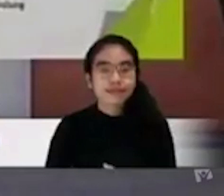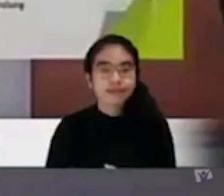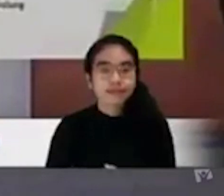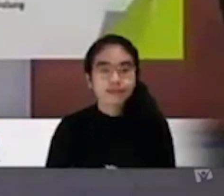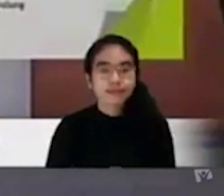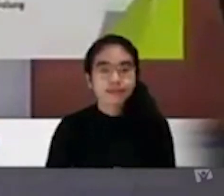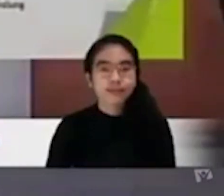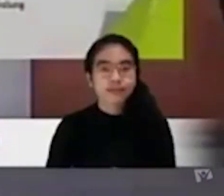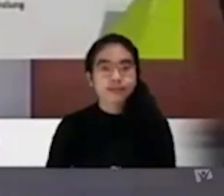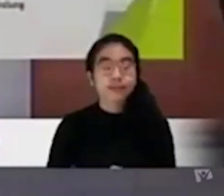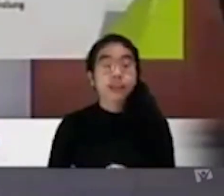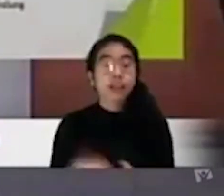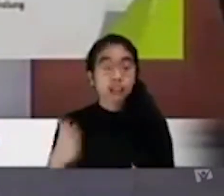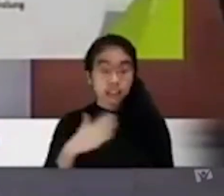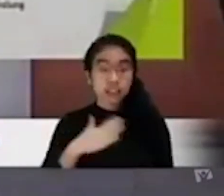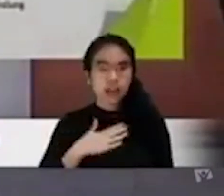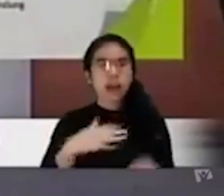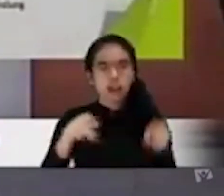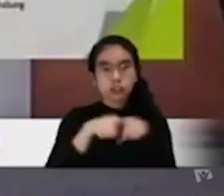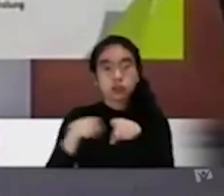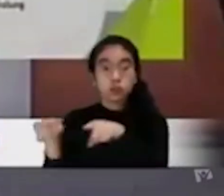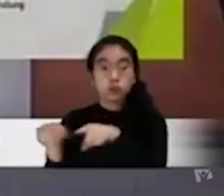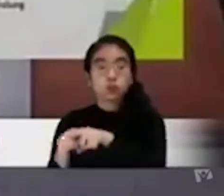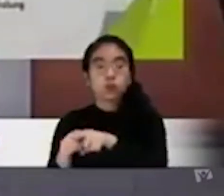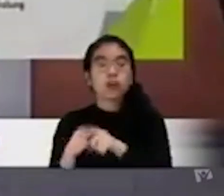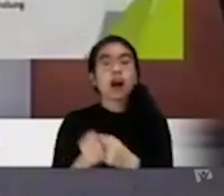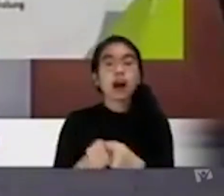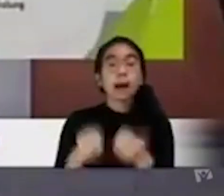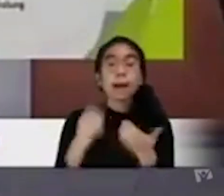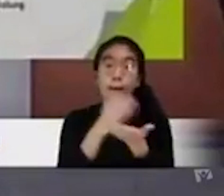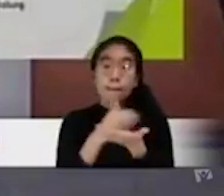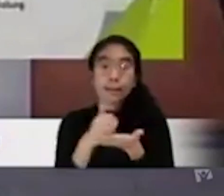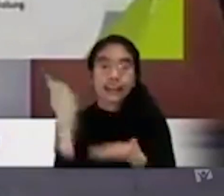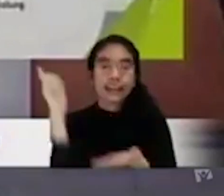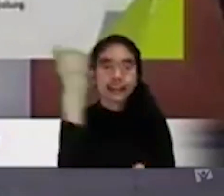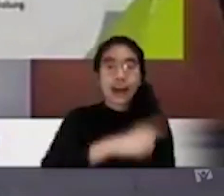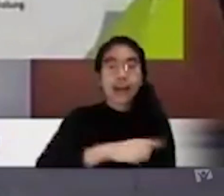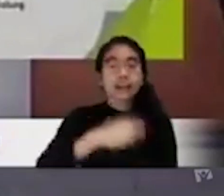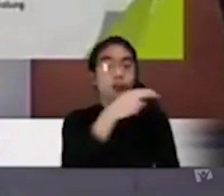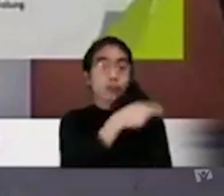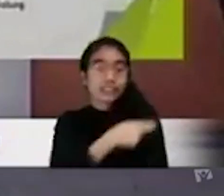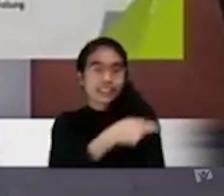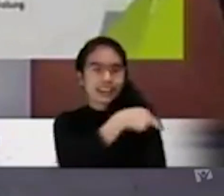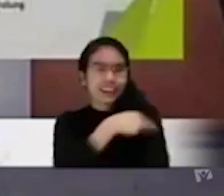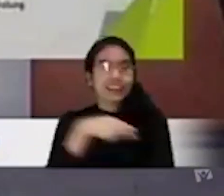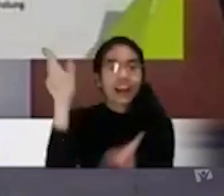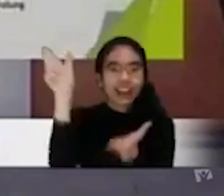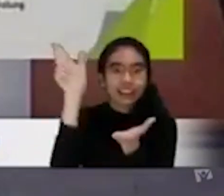Dan saya juga bagian daripada Rumah Sakit Advent Bandung sebagai Ketua Yayasan.